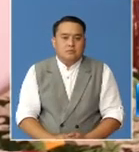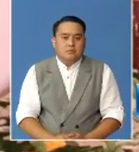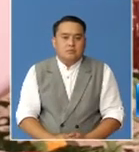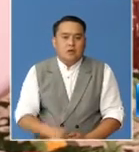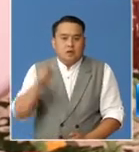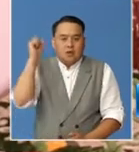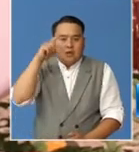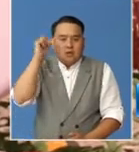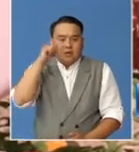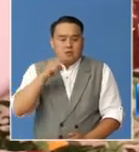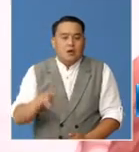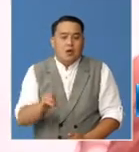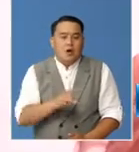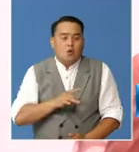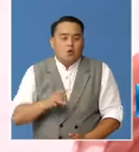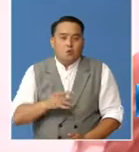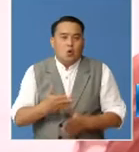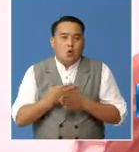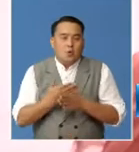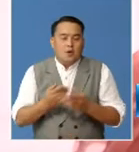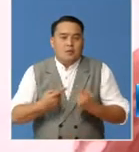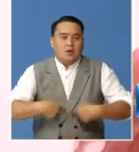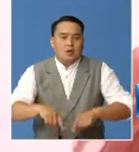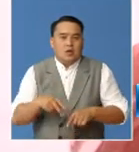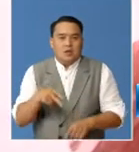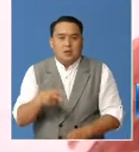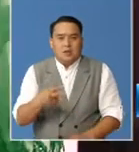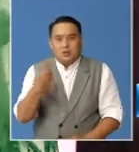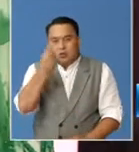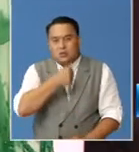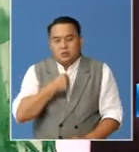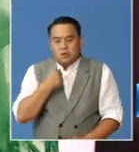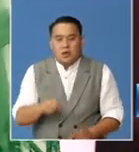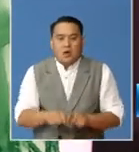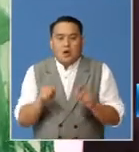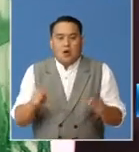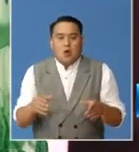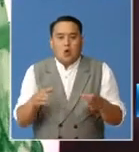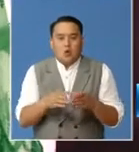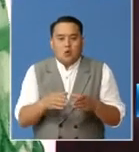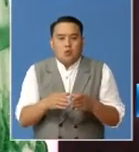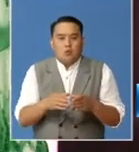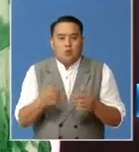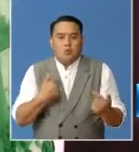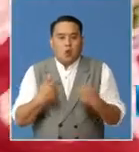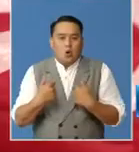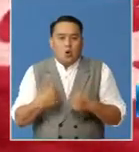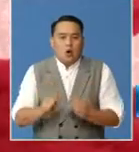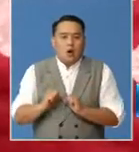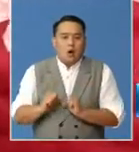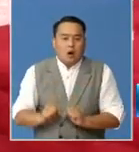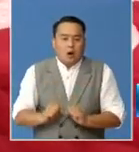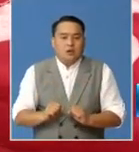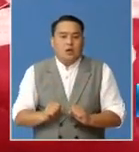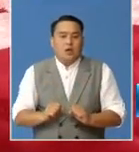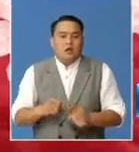Ескелді ауданының әйелдерге көмек көрсету орталығы бірлестігі 2002 жылы ашылған. Содан бері ұйым тұрмыстық зорлық-зомбылықтың алдын алу, жапа